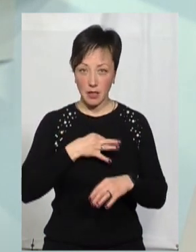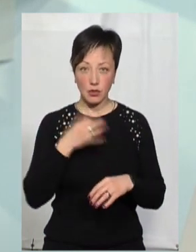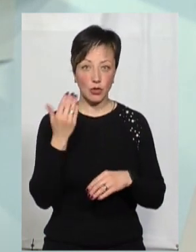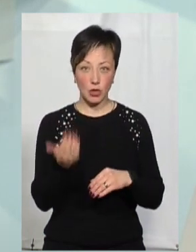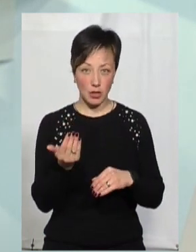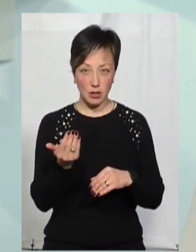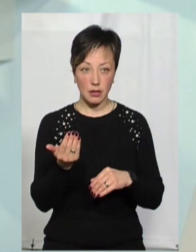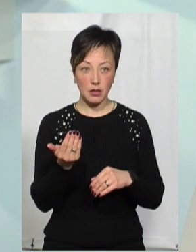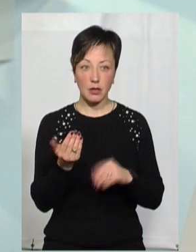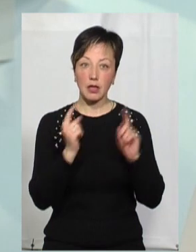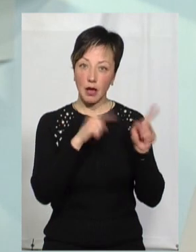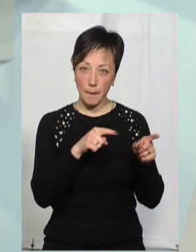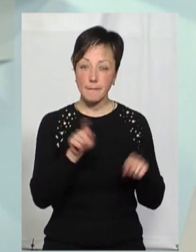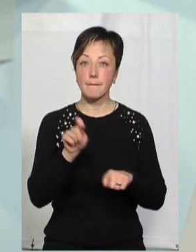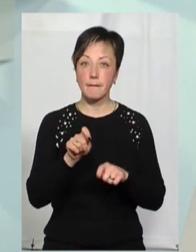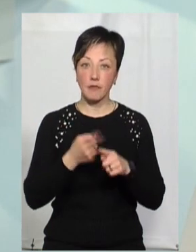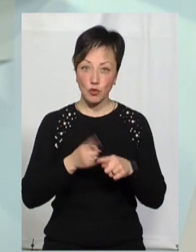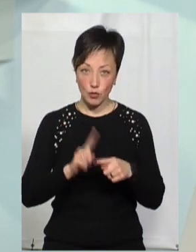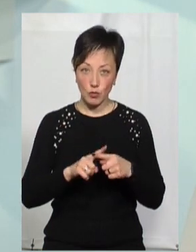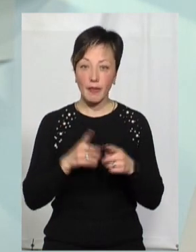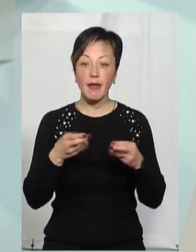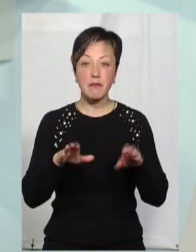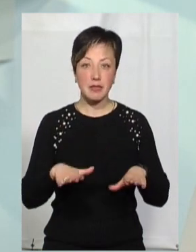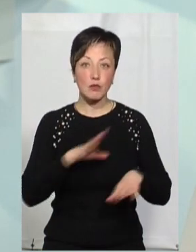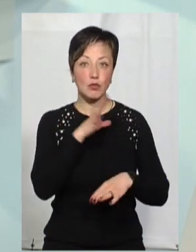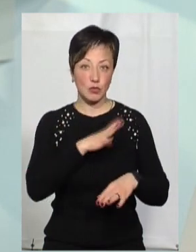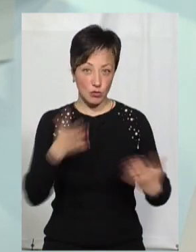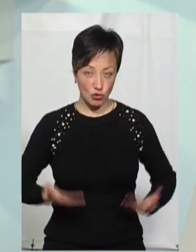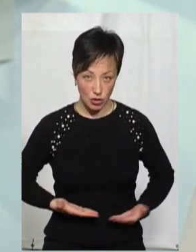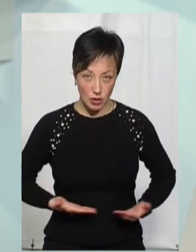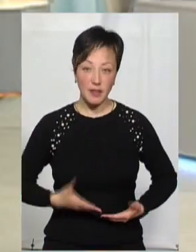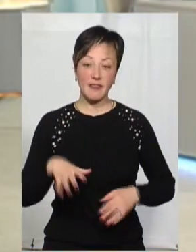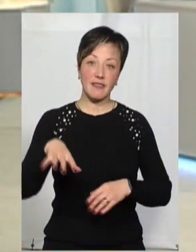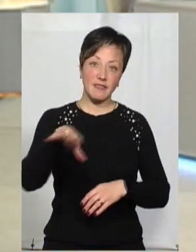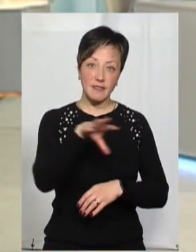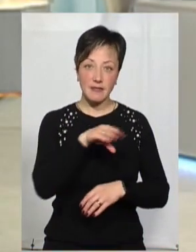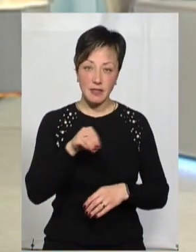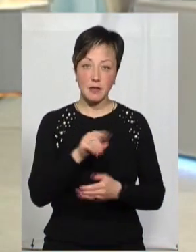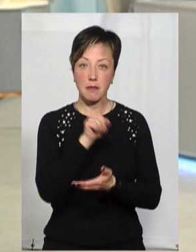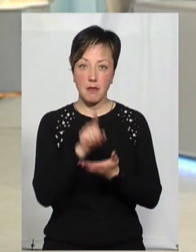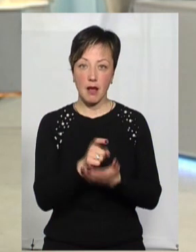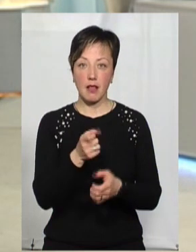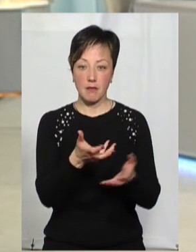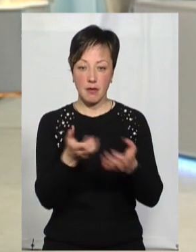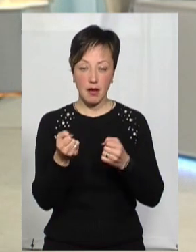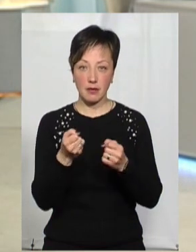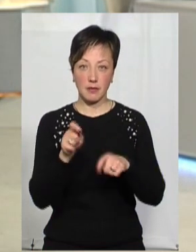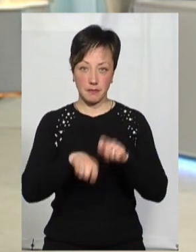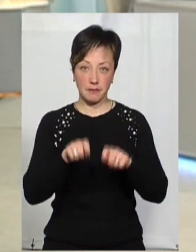їх там, у тому населеному пункті, де вони жили, що у них мали брати